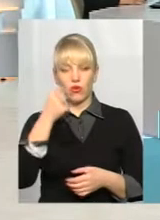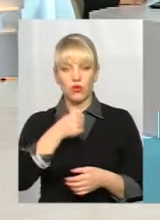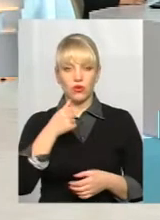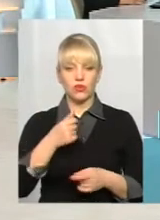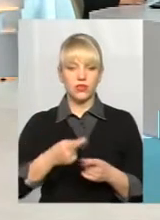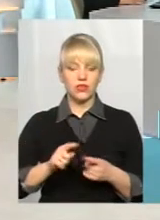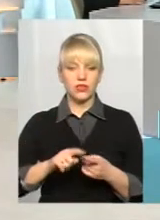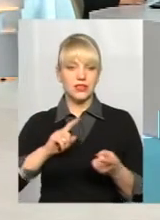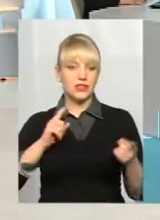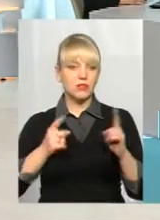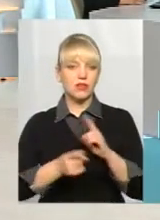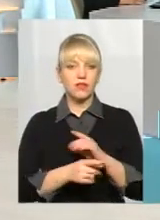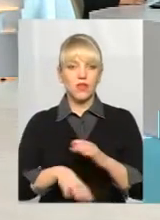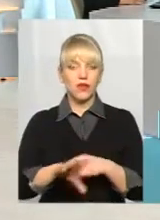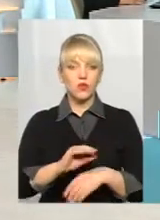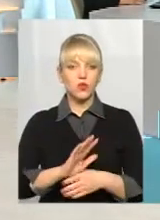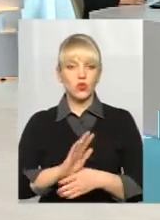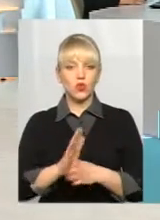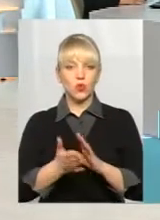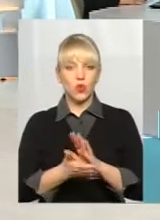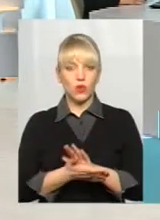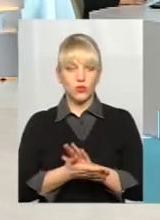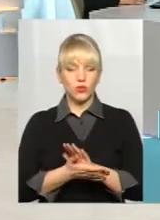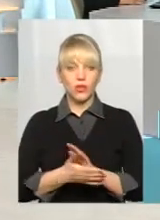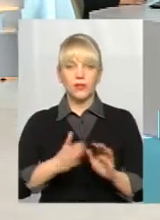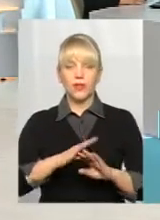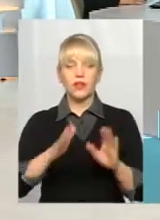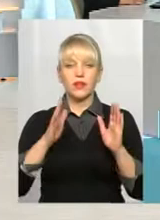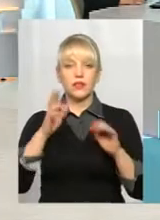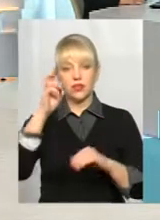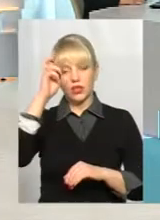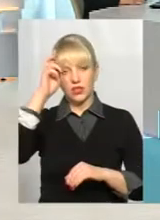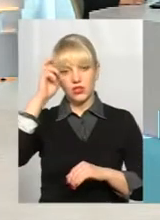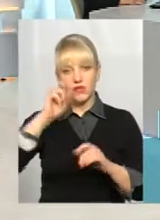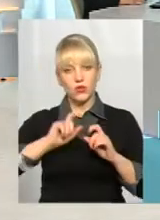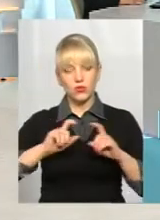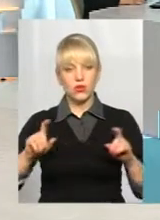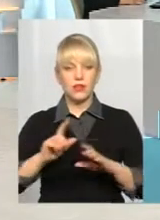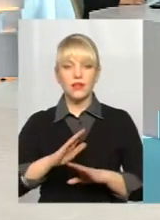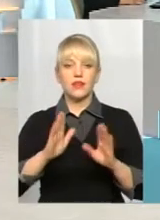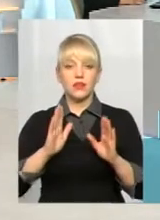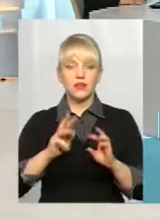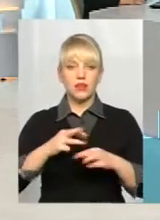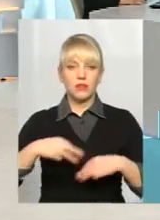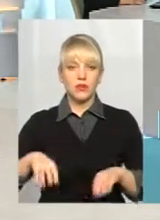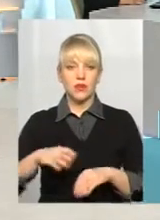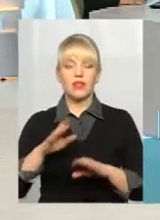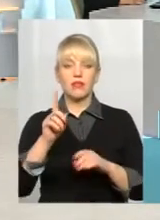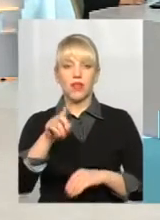змінив оцю всю ситуацію. І сьогодні не лише там державна установа, не лише громадська організація, навіть один